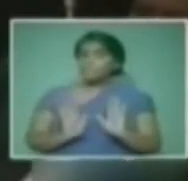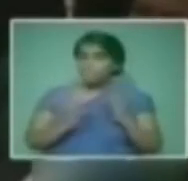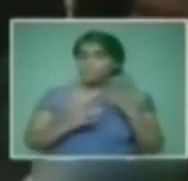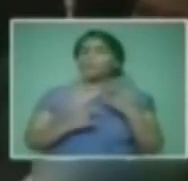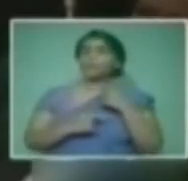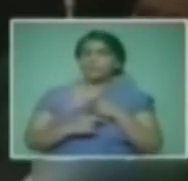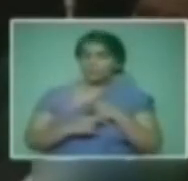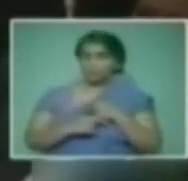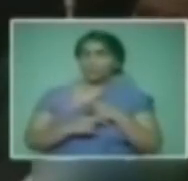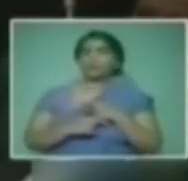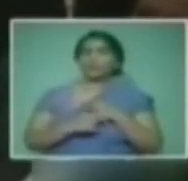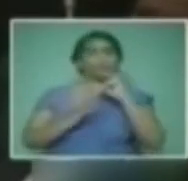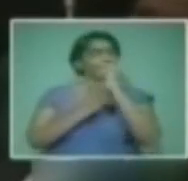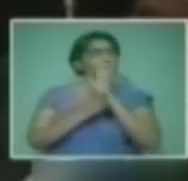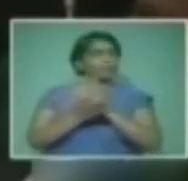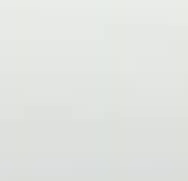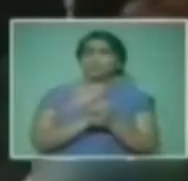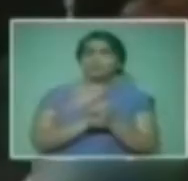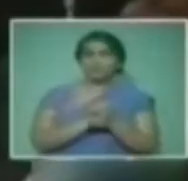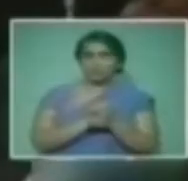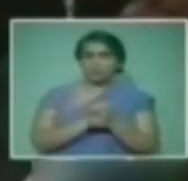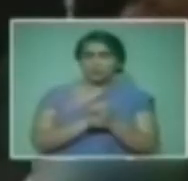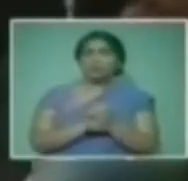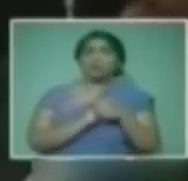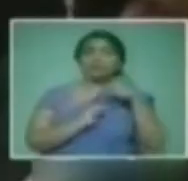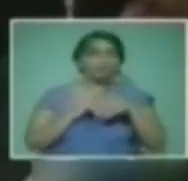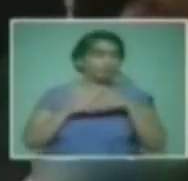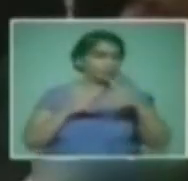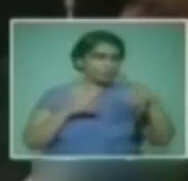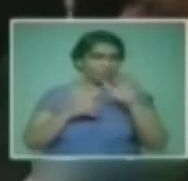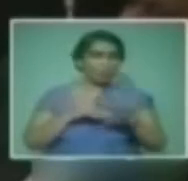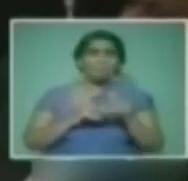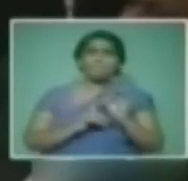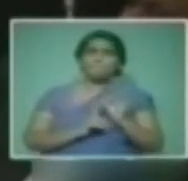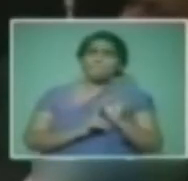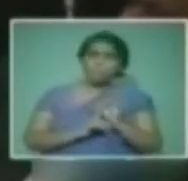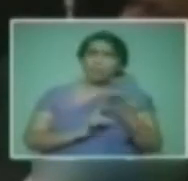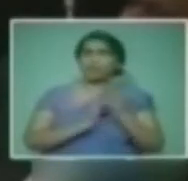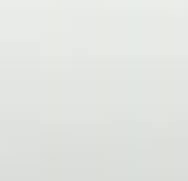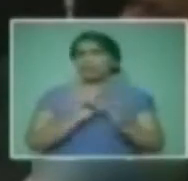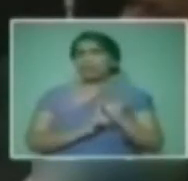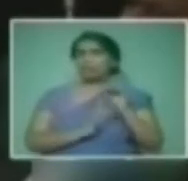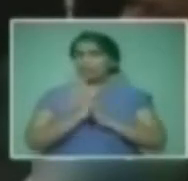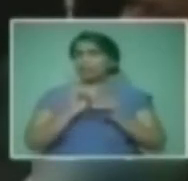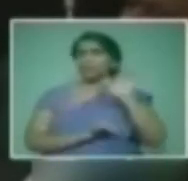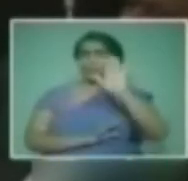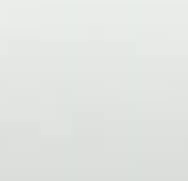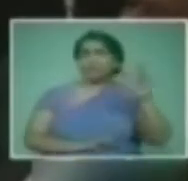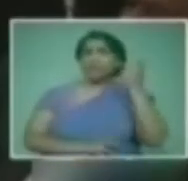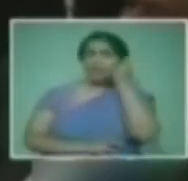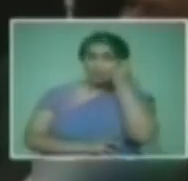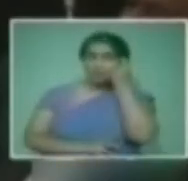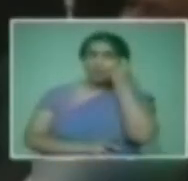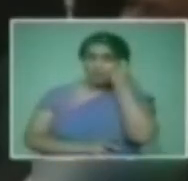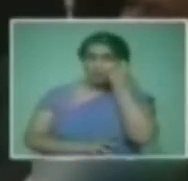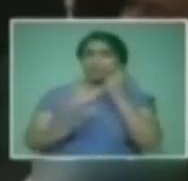யோசனைக்கு உச்சநீதிமன்றம் தீர்ப்பு கிடைத்தது. நேற்று தினம் எதிர்க்கட்சித் தலைவர் பிரதம கொரோடா ரவுப் ஹக்கீம் எம்பி, மனோ கணேசன் எம்பி உள்ளிட்டோருடன் நாம்